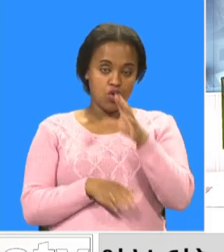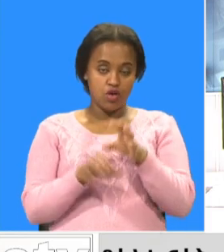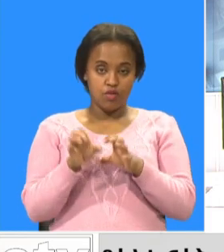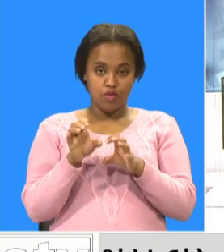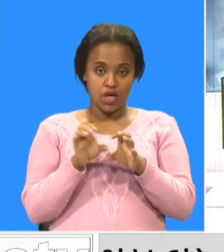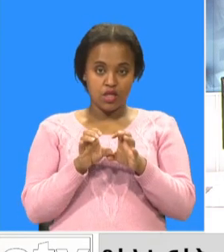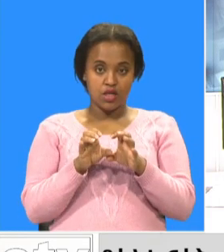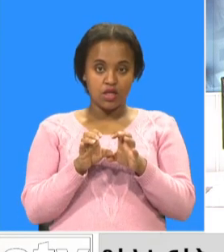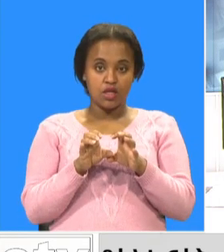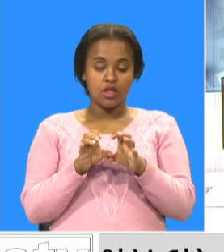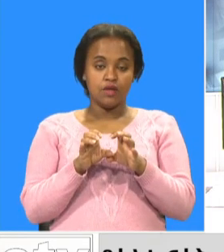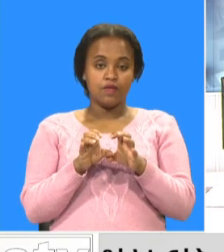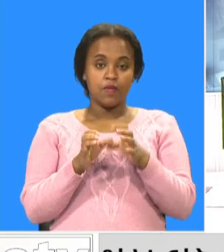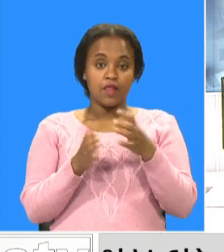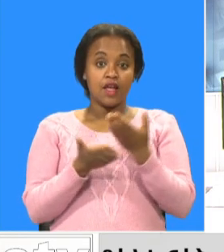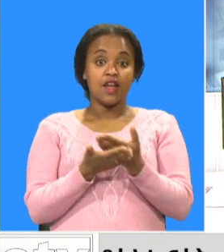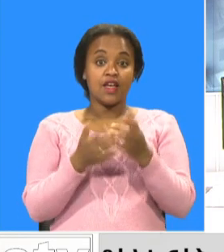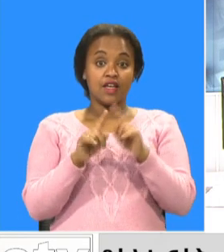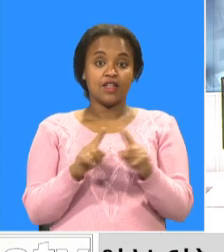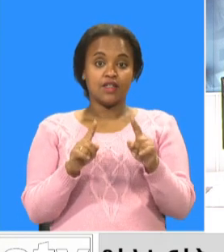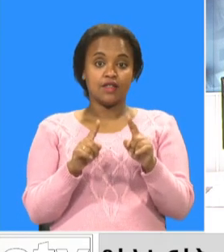ግን እንግዲህ